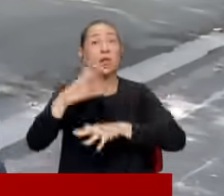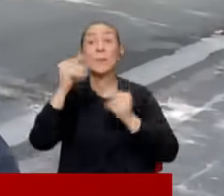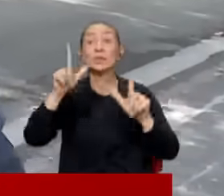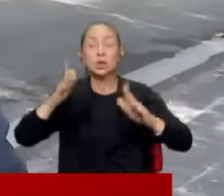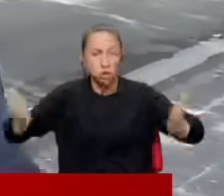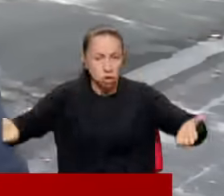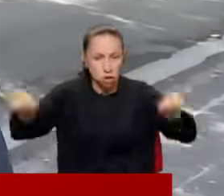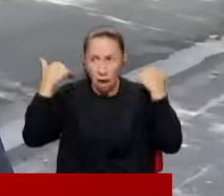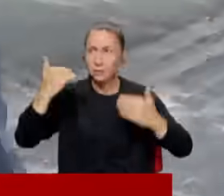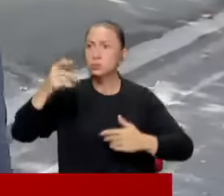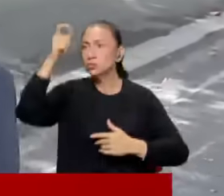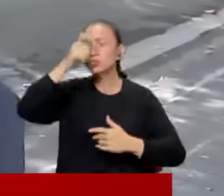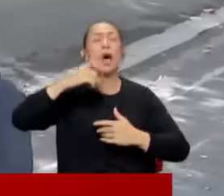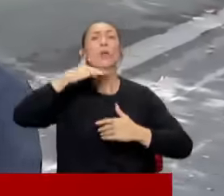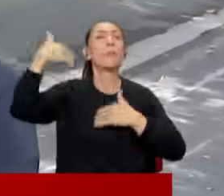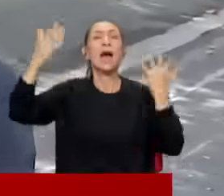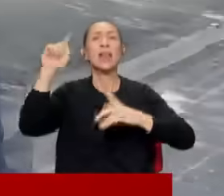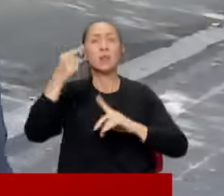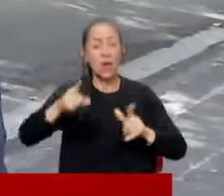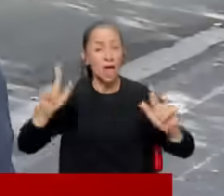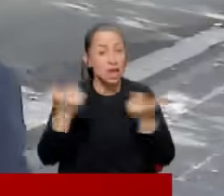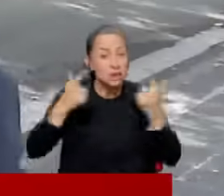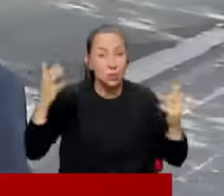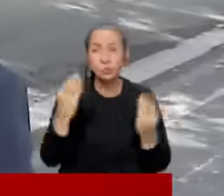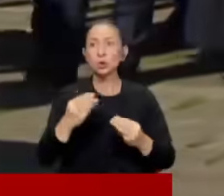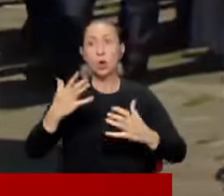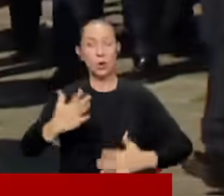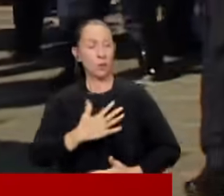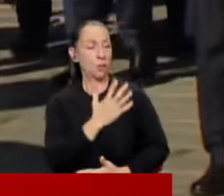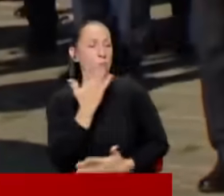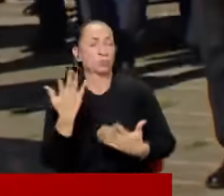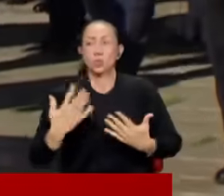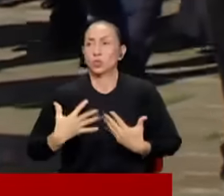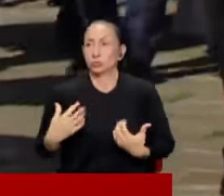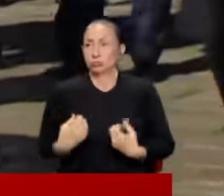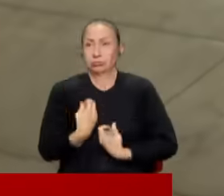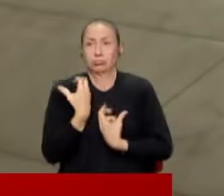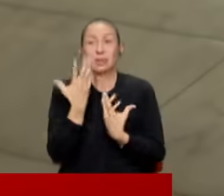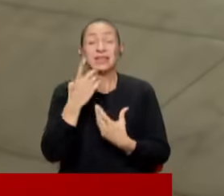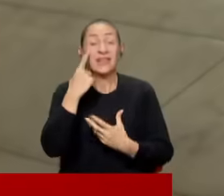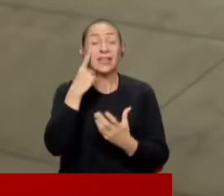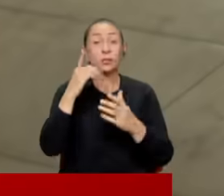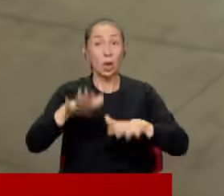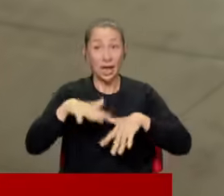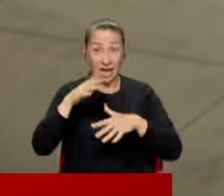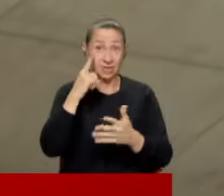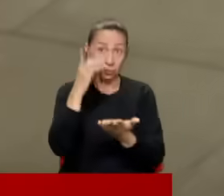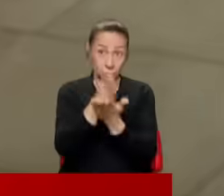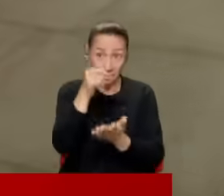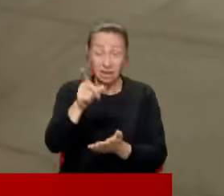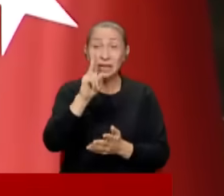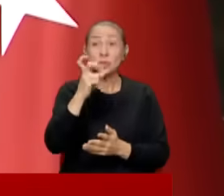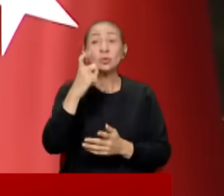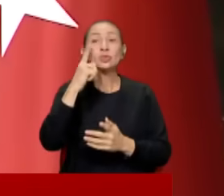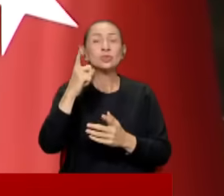çağırın yurt dışından liderleri burada etkinlikler olsun Övün elim gurur duyalım Anıt kabirdeki devlet töreni ve cumhurbaşkanının 29